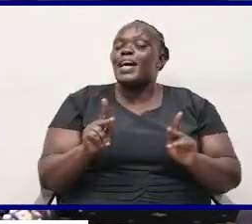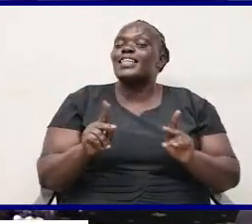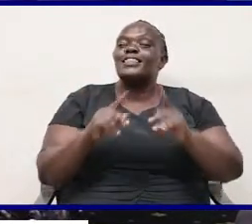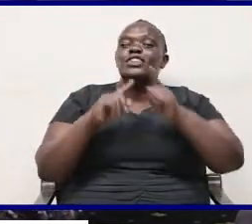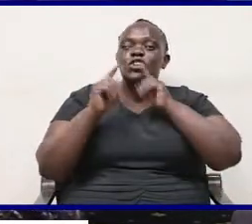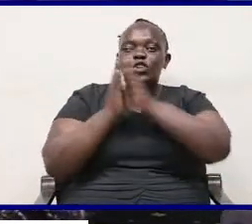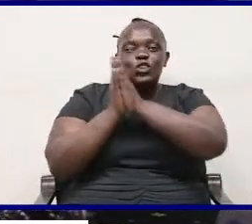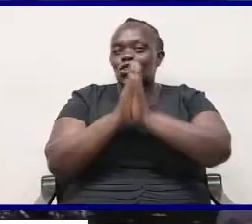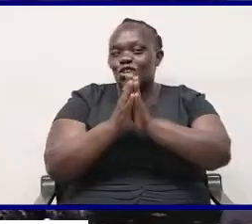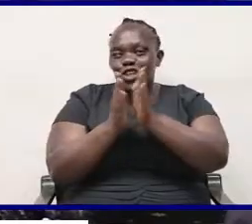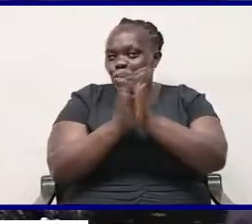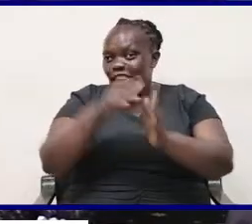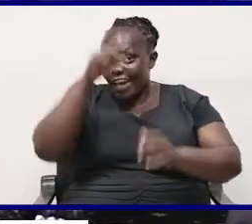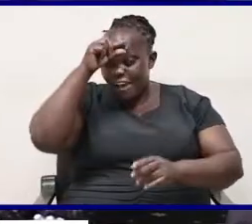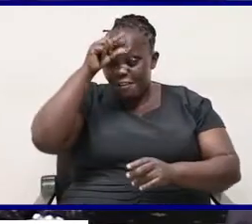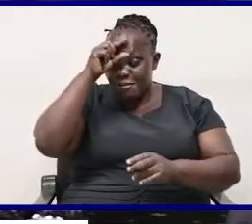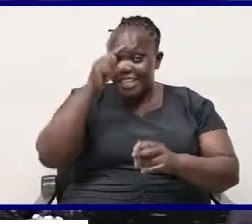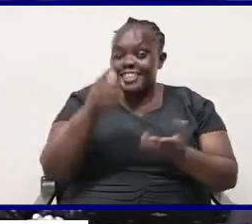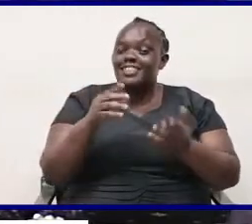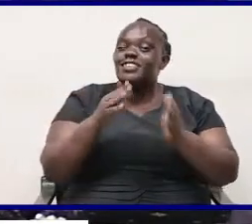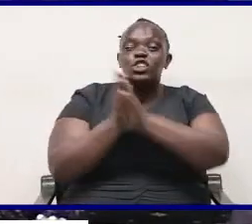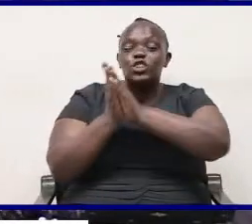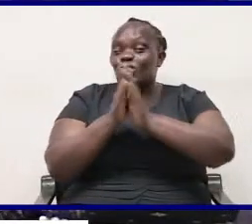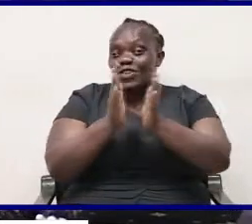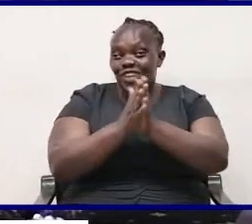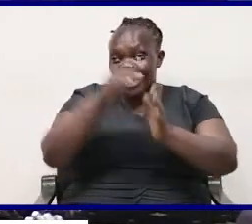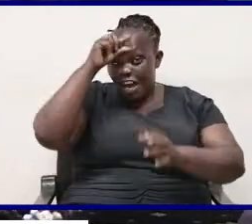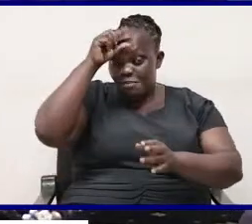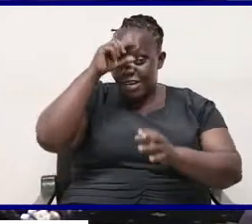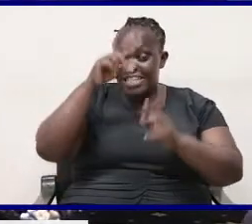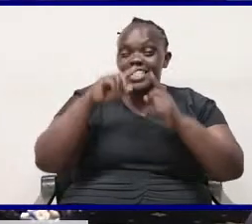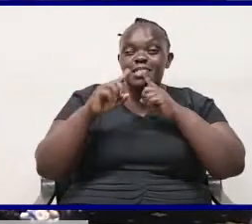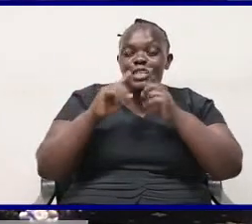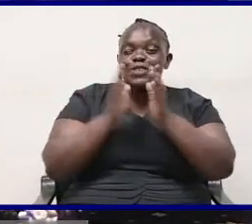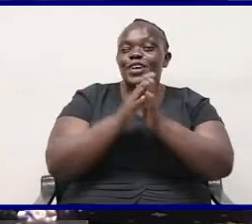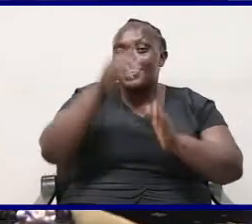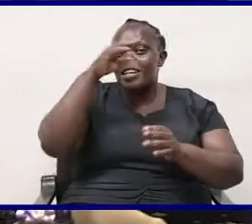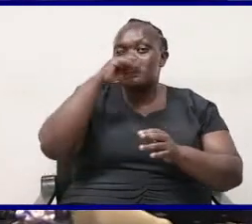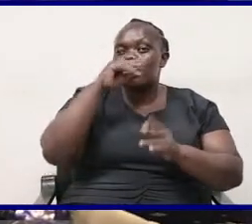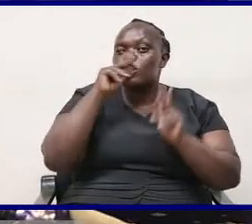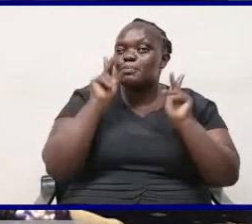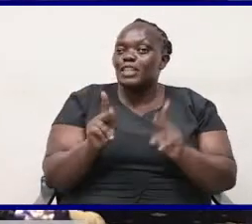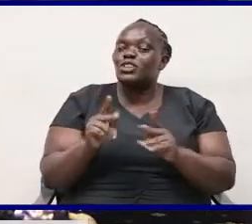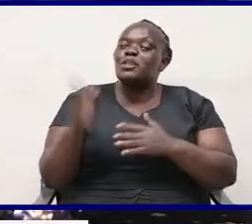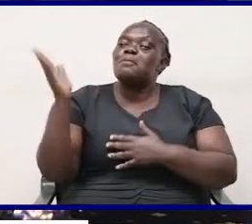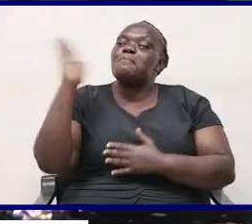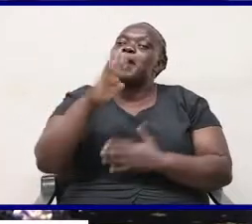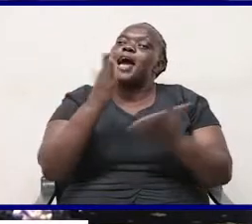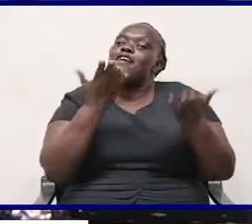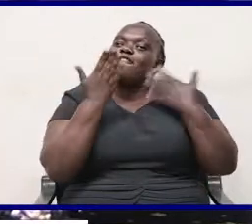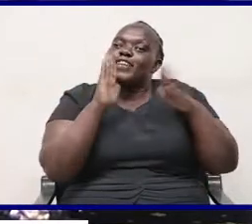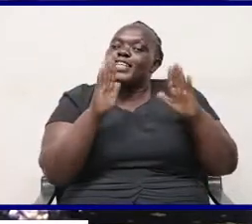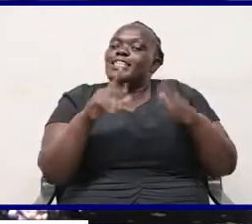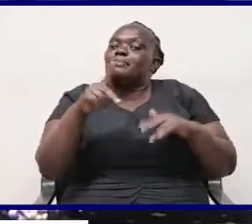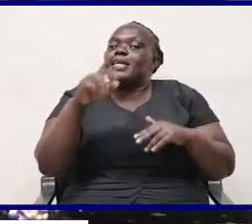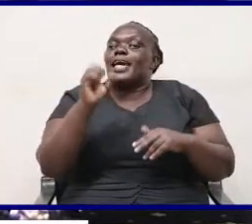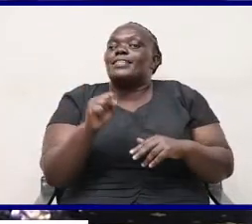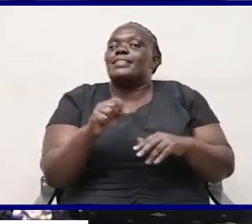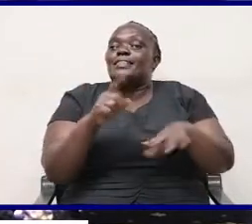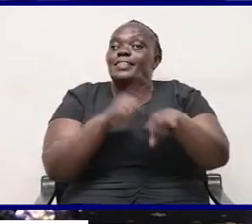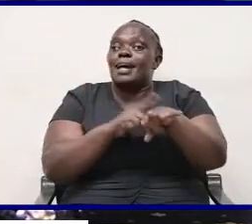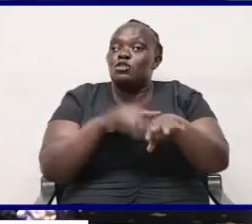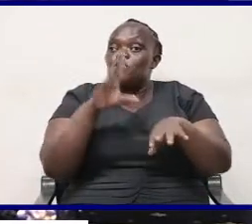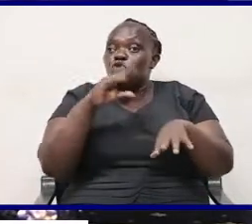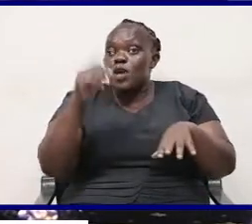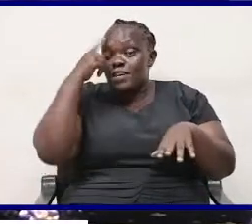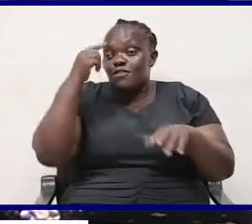Sema na Spox. Bonga na Gava. Basi hapo tumerudi hapa. So Madam PS, by the time we went